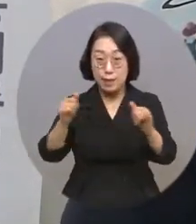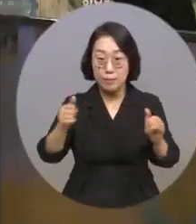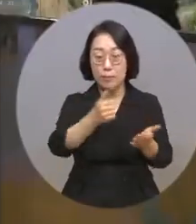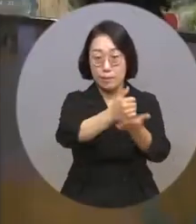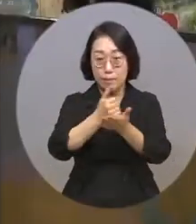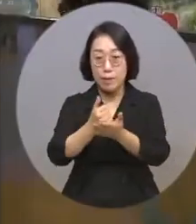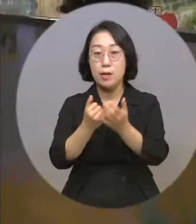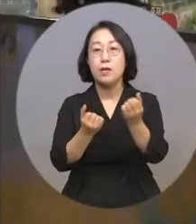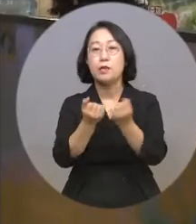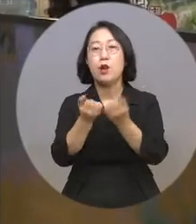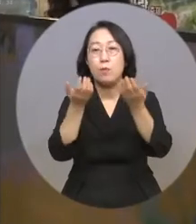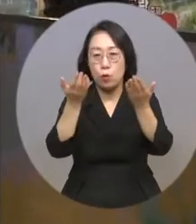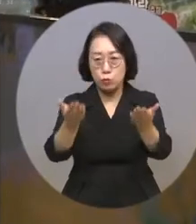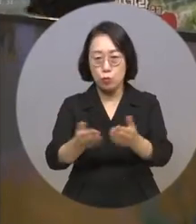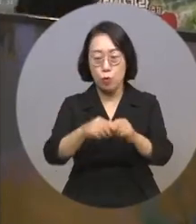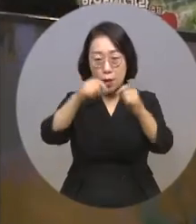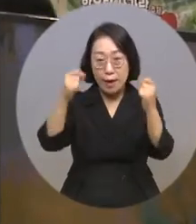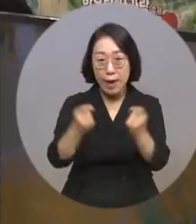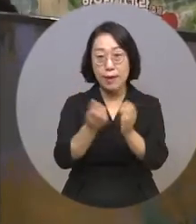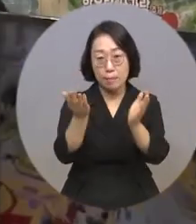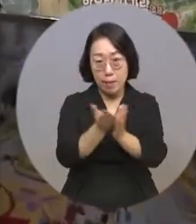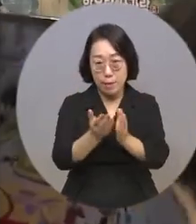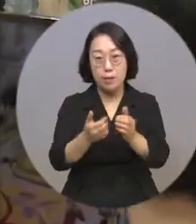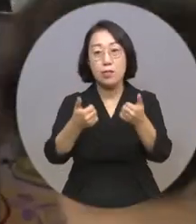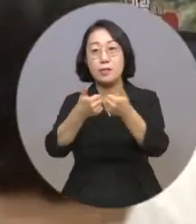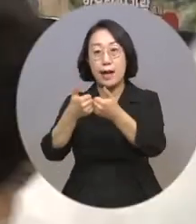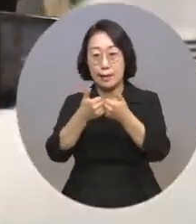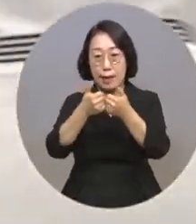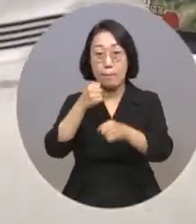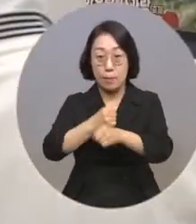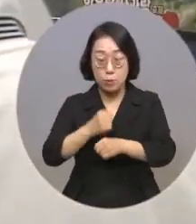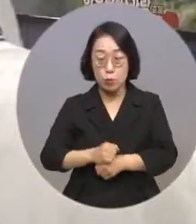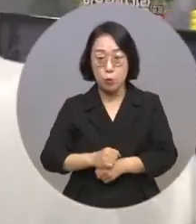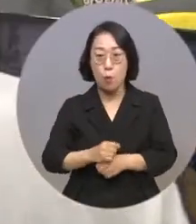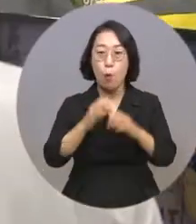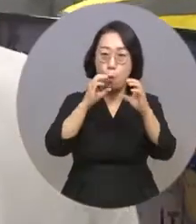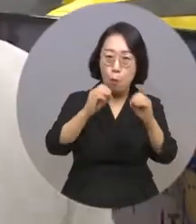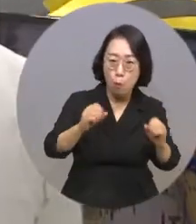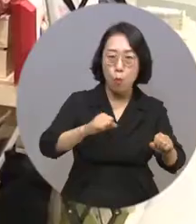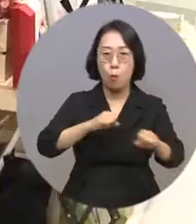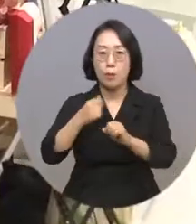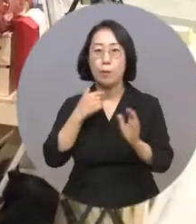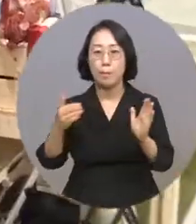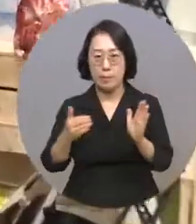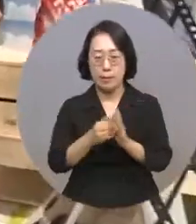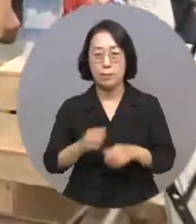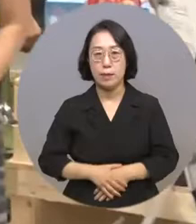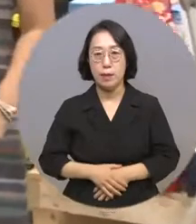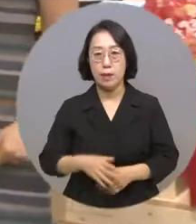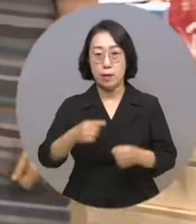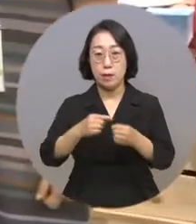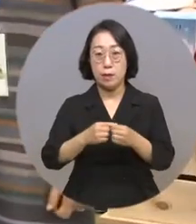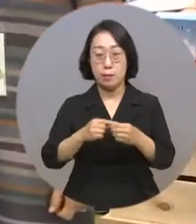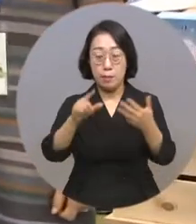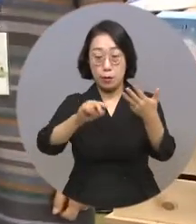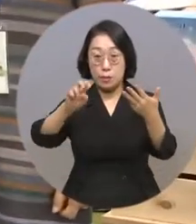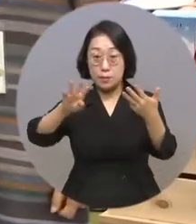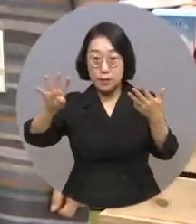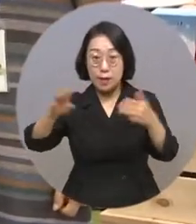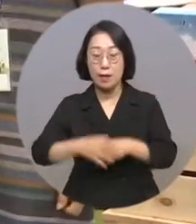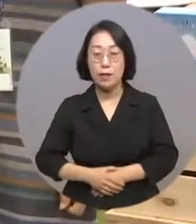및 개인별 맞춤형 상담 등 다양한 홍보활동을 펼쳤습니다. 첫날인 8월